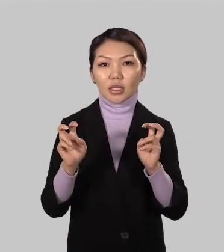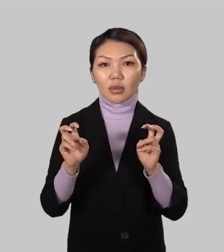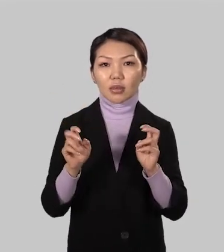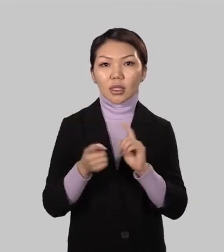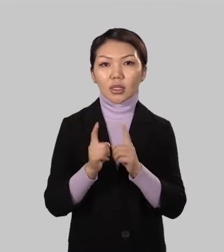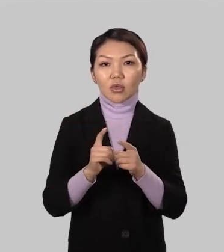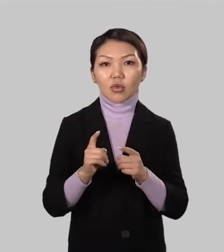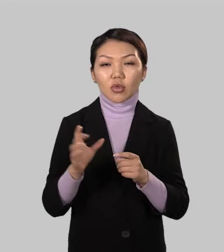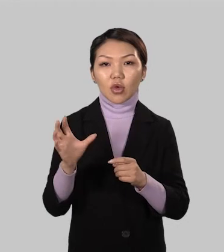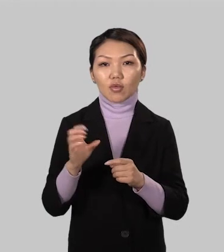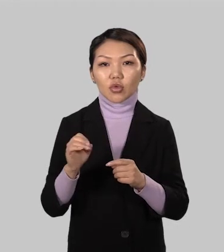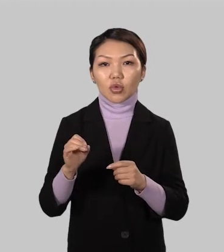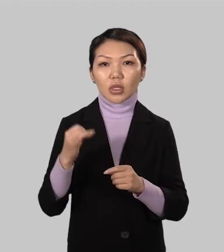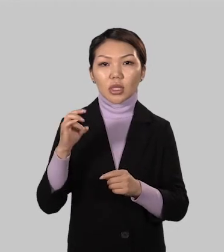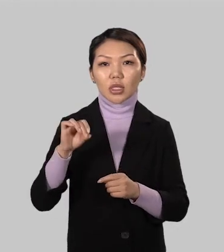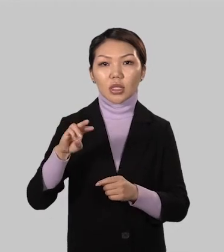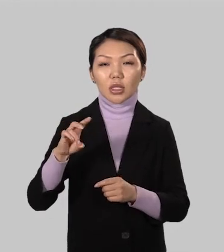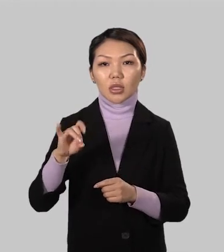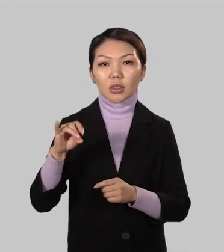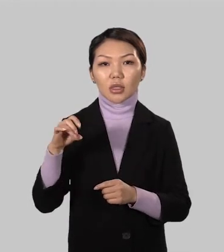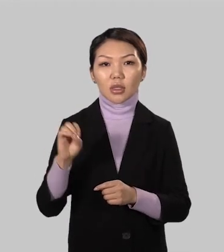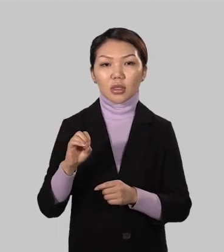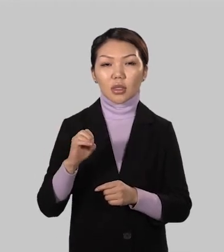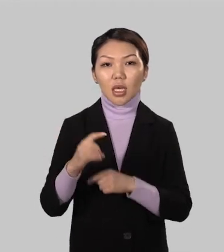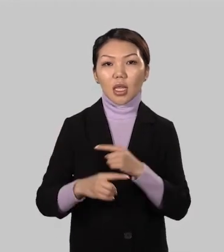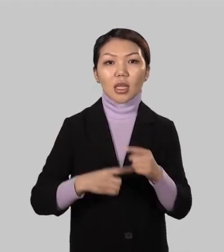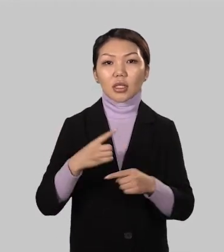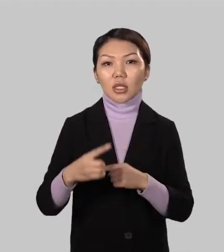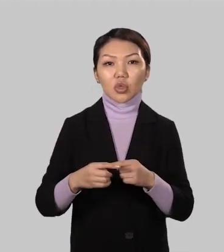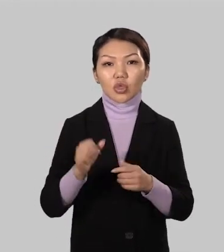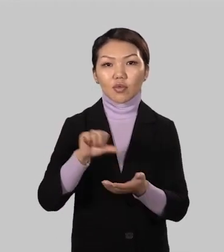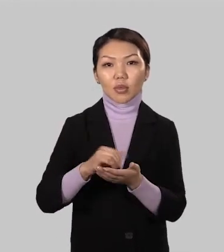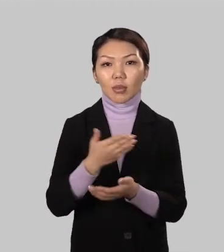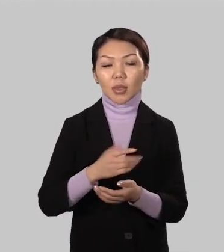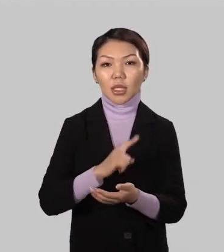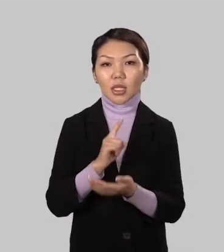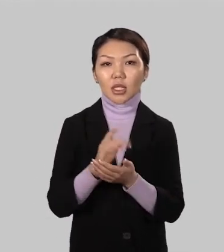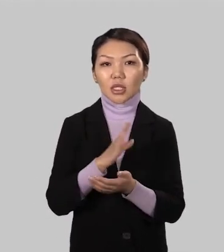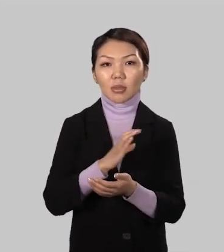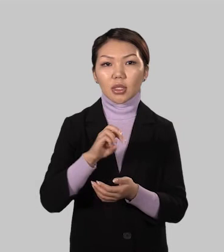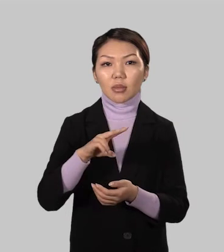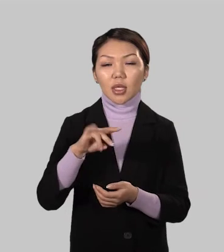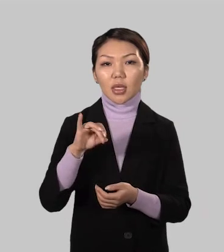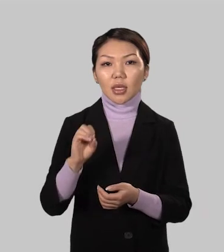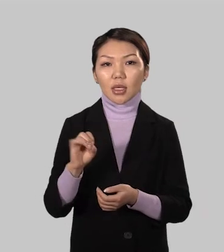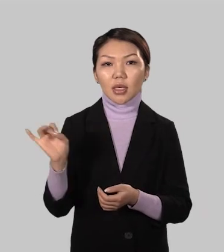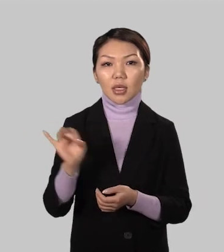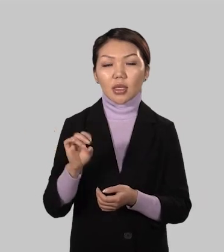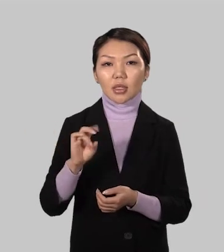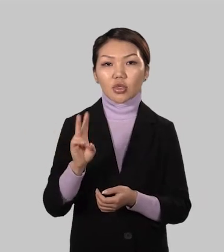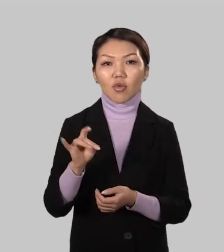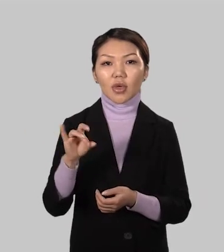интереснее на следующее выступление мы должны быть смелее и раскованнее